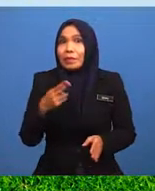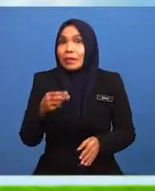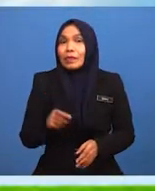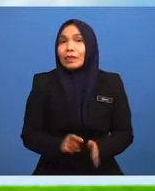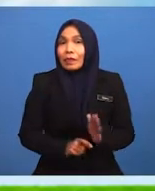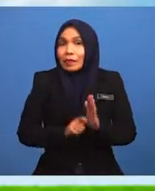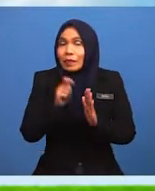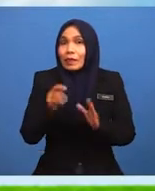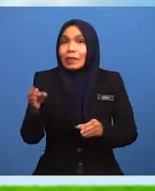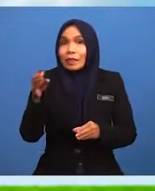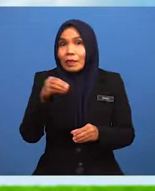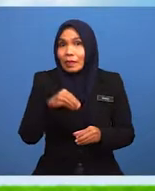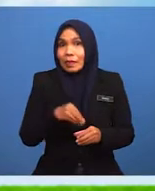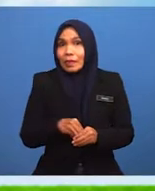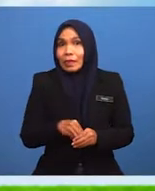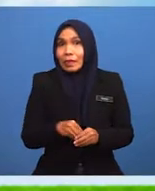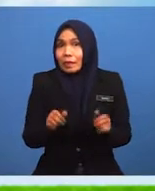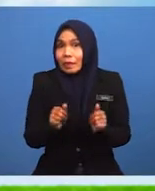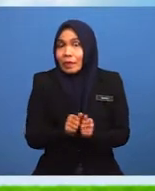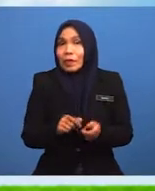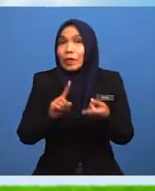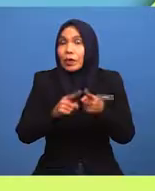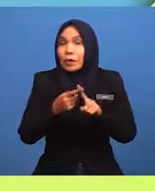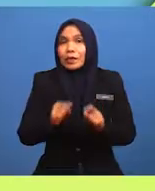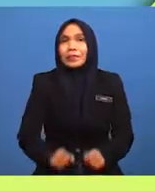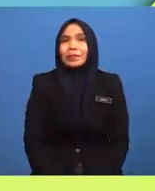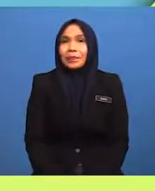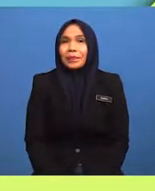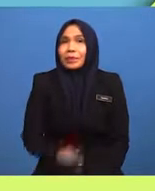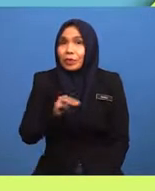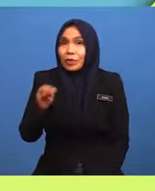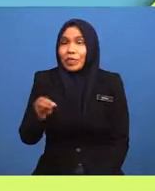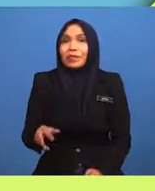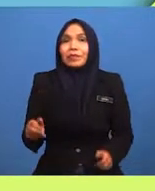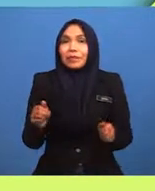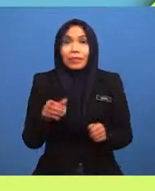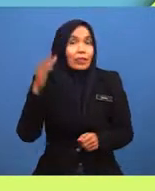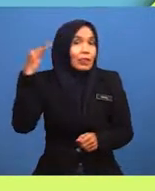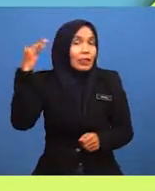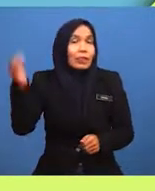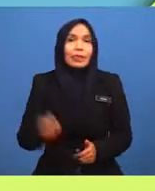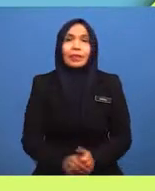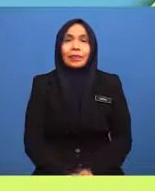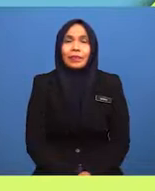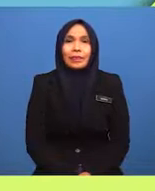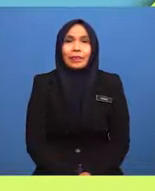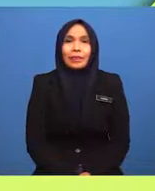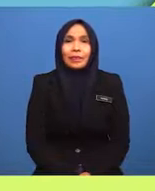seharian. Murid-murid, dengar situasi ini. Sebulan sekali, keluarga